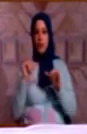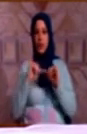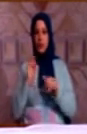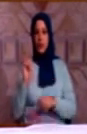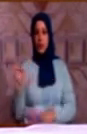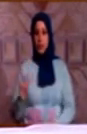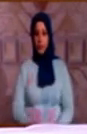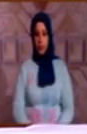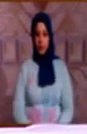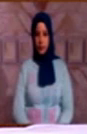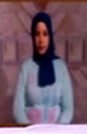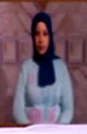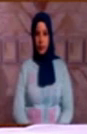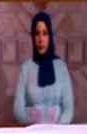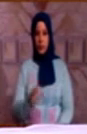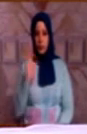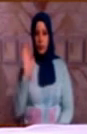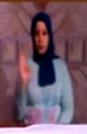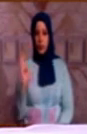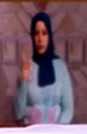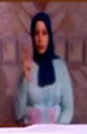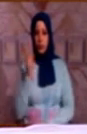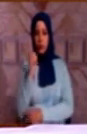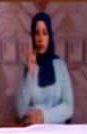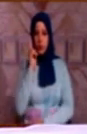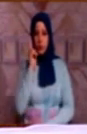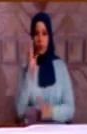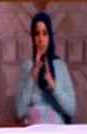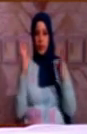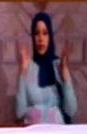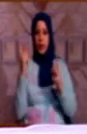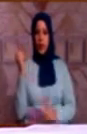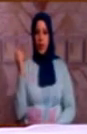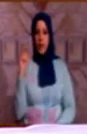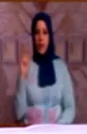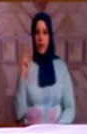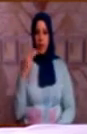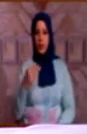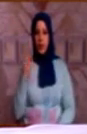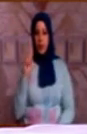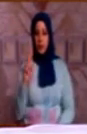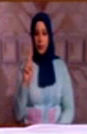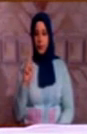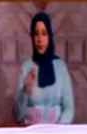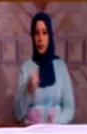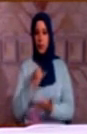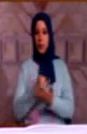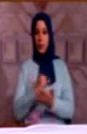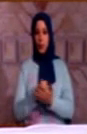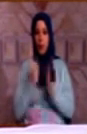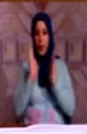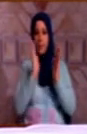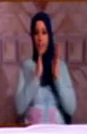بشكل عام الوضع ايه مع الاستاذ الصحفي الكبير استاذ رفعت فياض مسؤول ملف التعليم